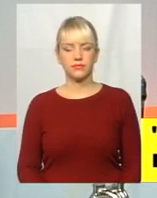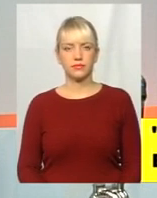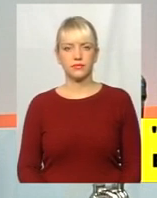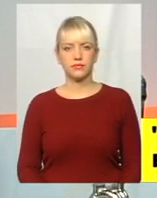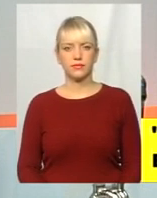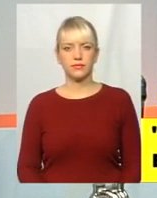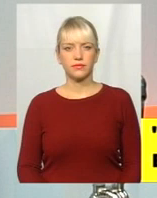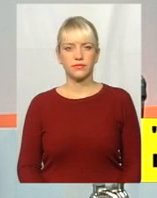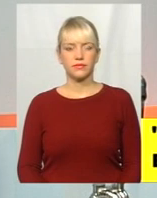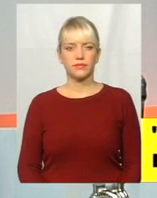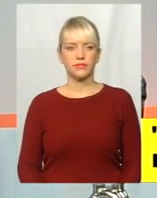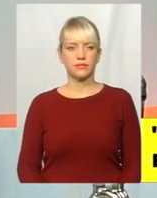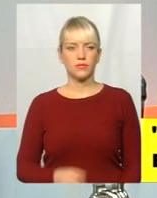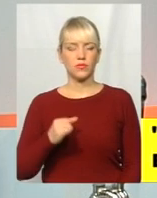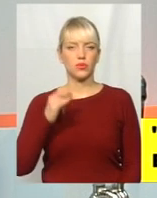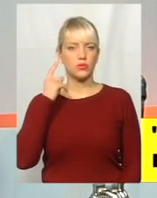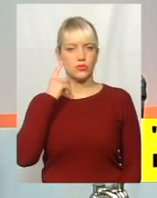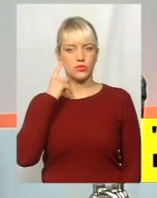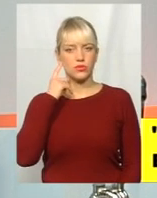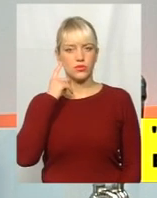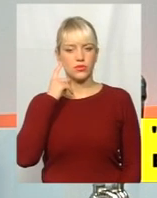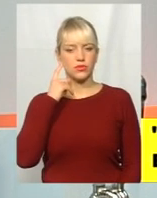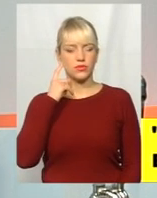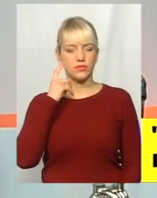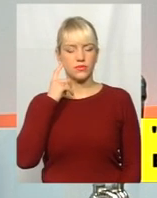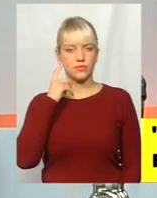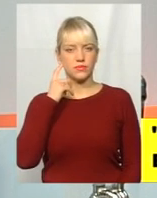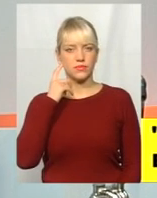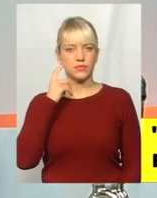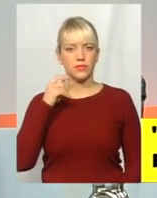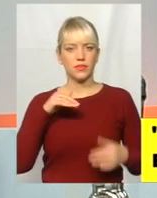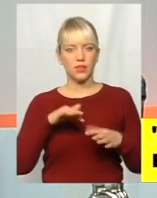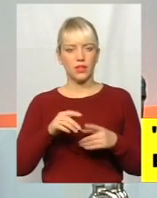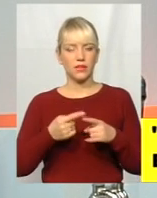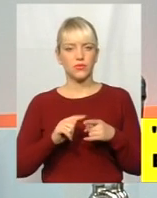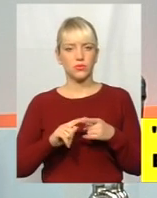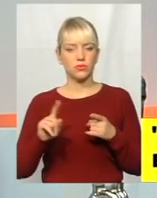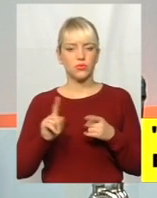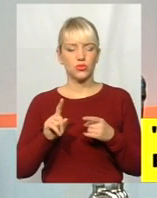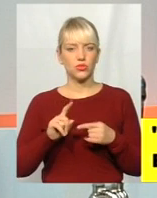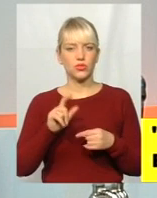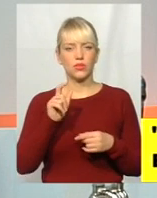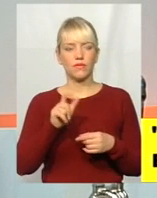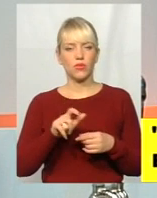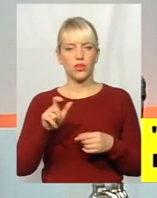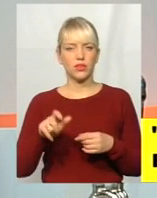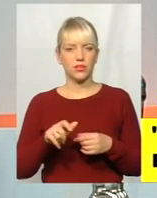із Свободи Шістка. Свободінів. Діло в тому, що вони хотіли